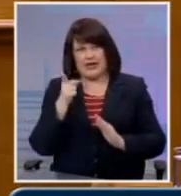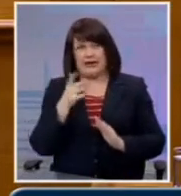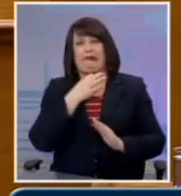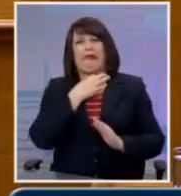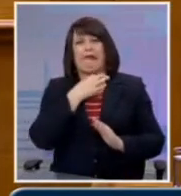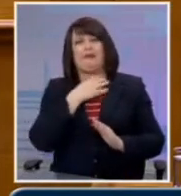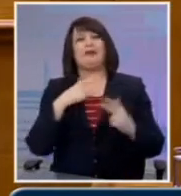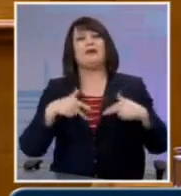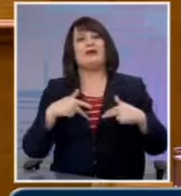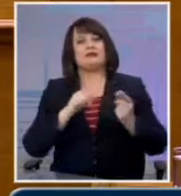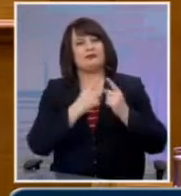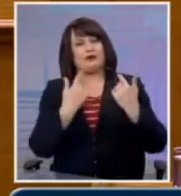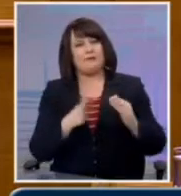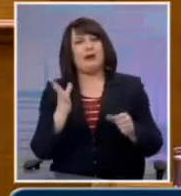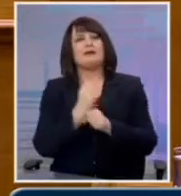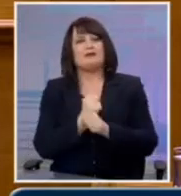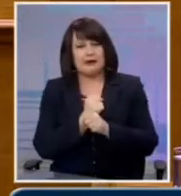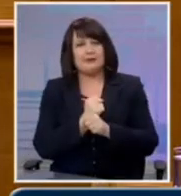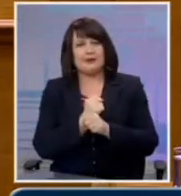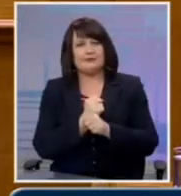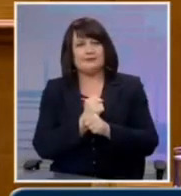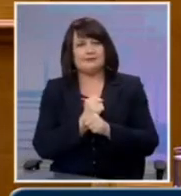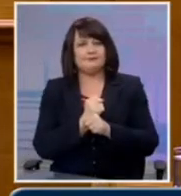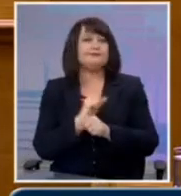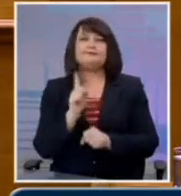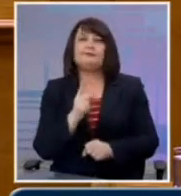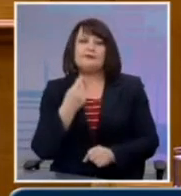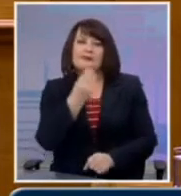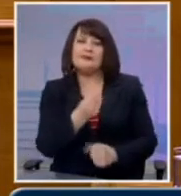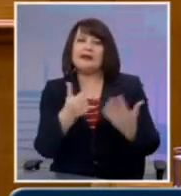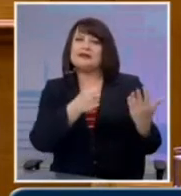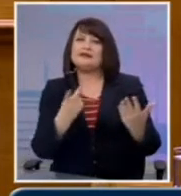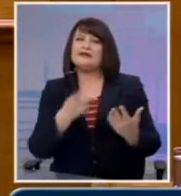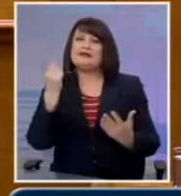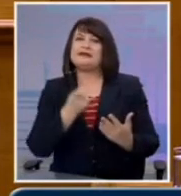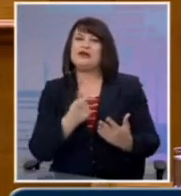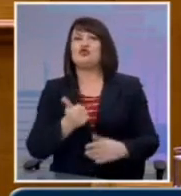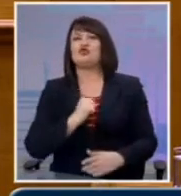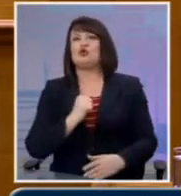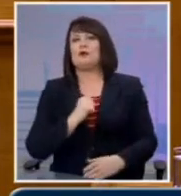η κυβέρνησή μας κατάφερε, αντί να δοθεί το 67%